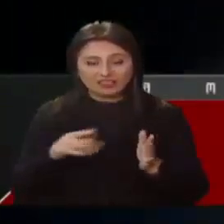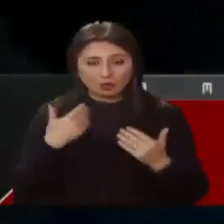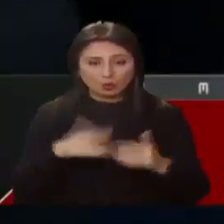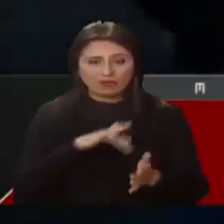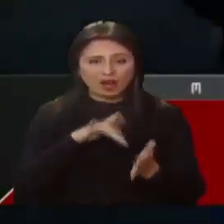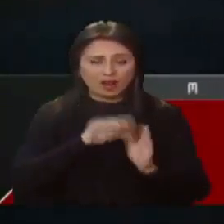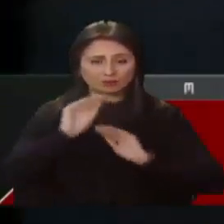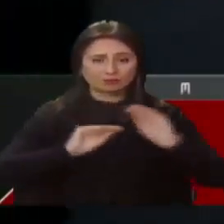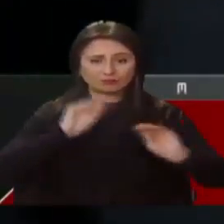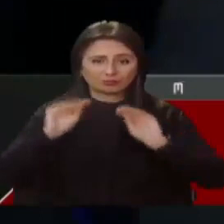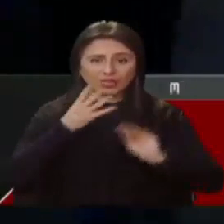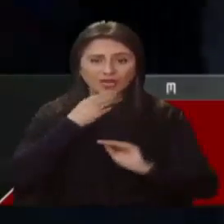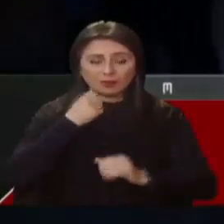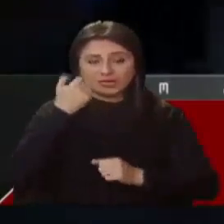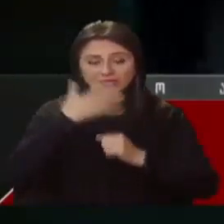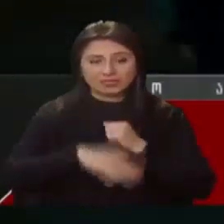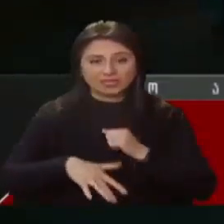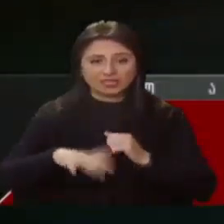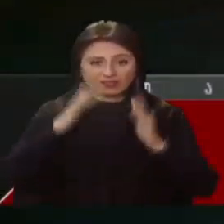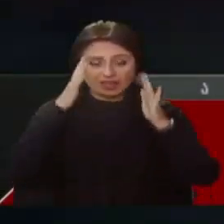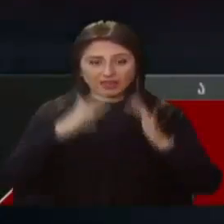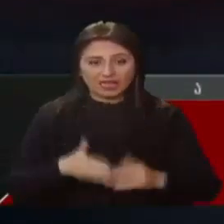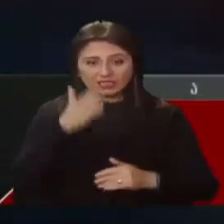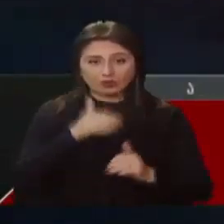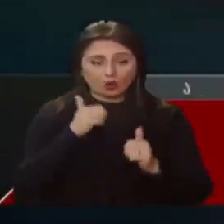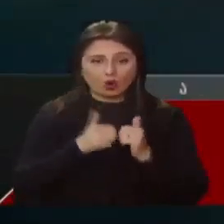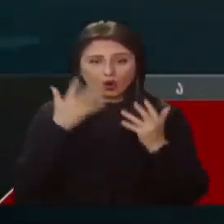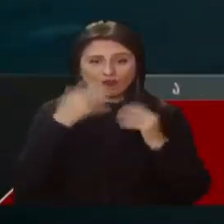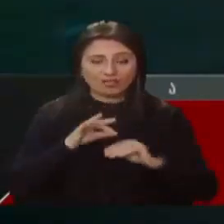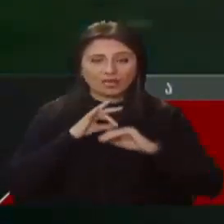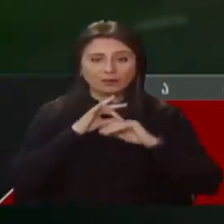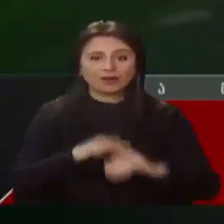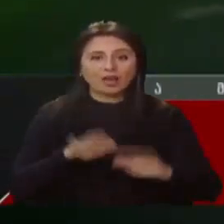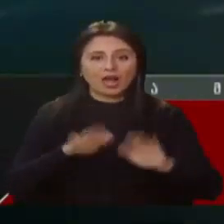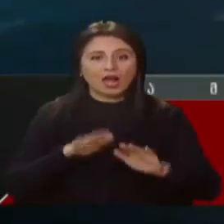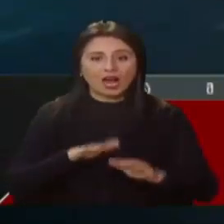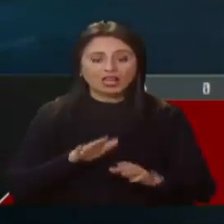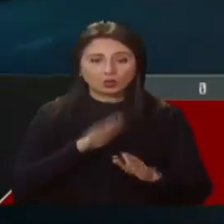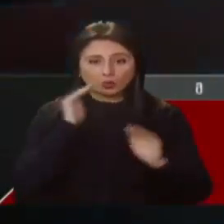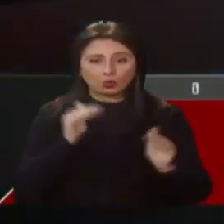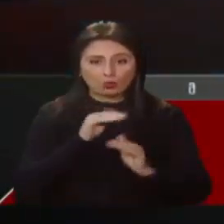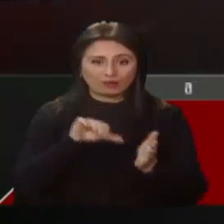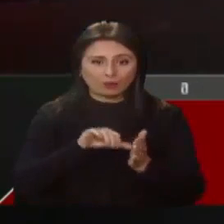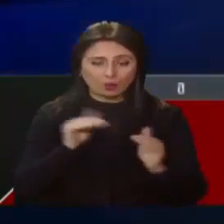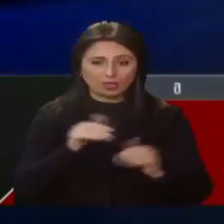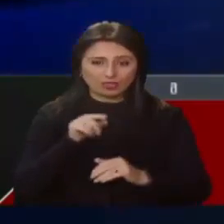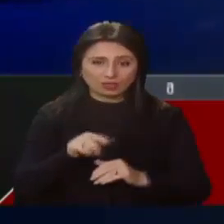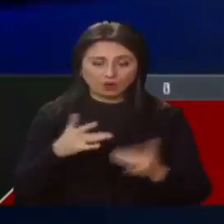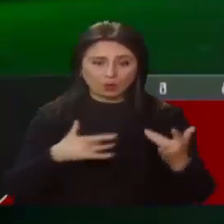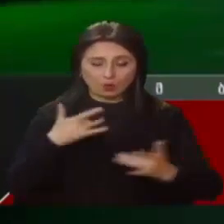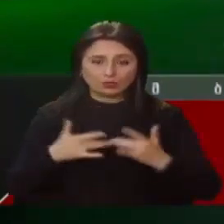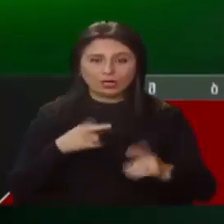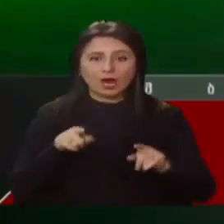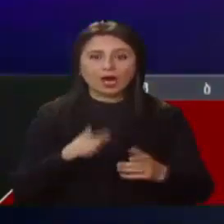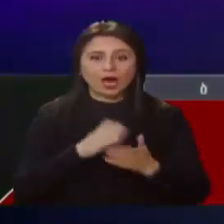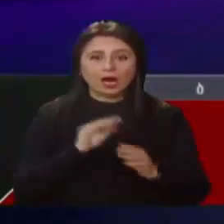მორთულია ქალაქი და აი აქ ცენტრალურ ნაძვის ხესთან ყოველდღე იმართება ადგილობრივი შემსრულებლების მონაწილეობით კონცერტები.